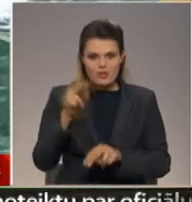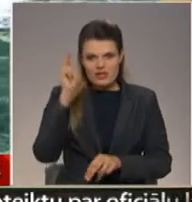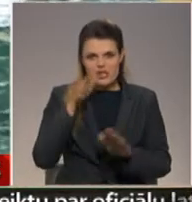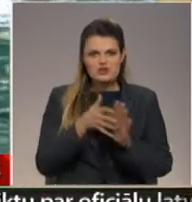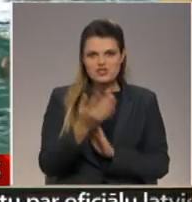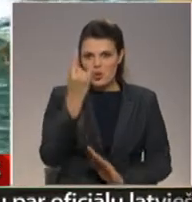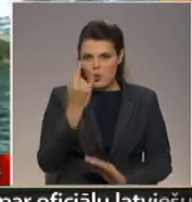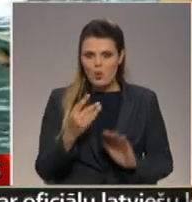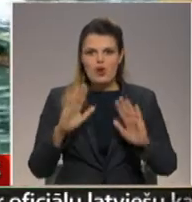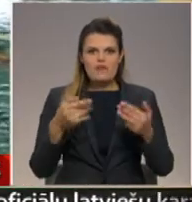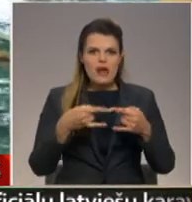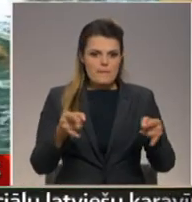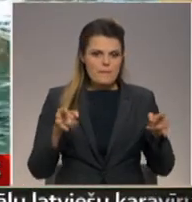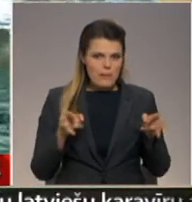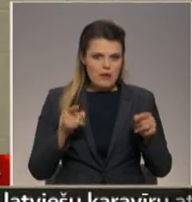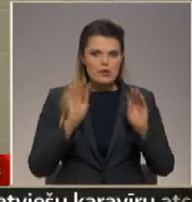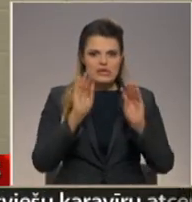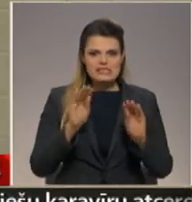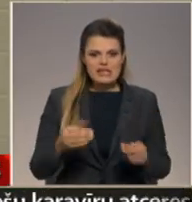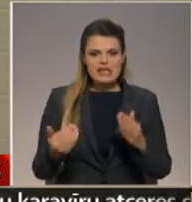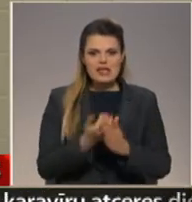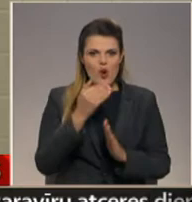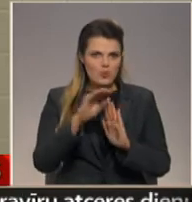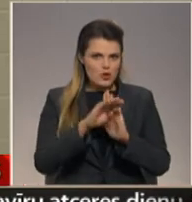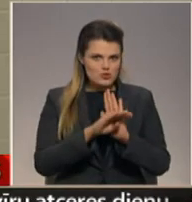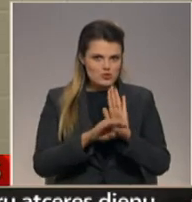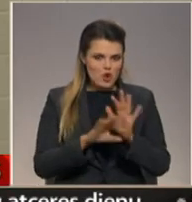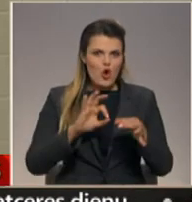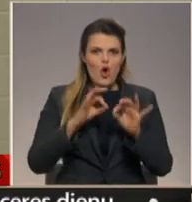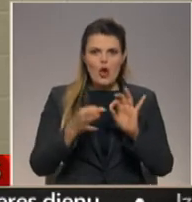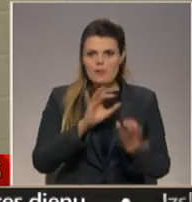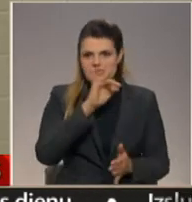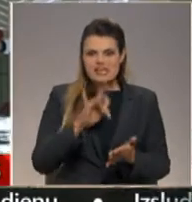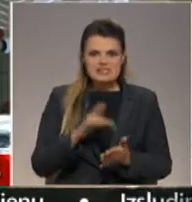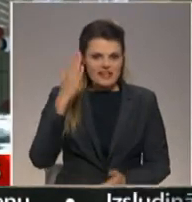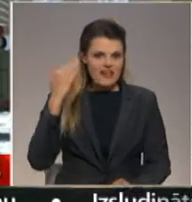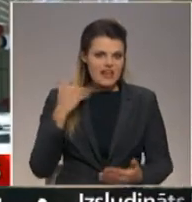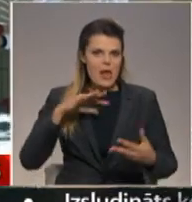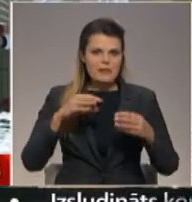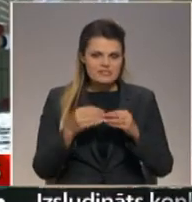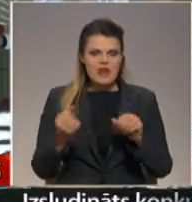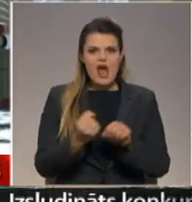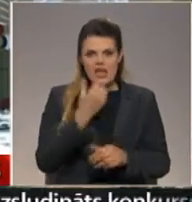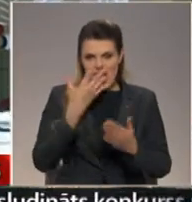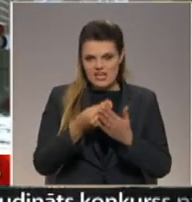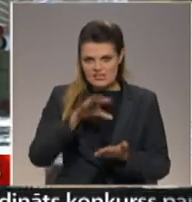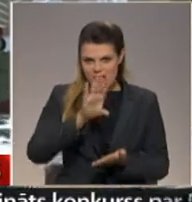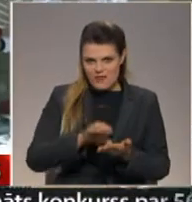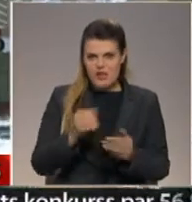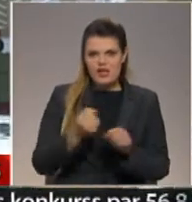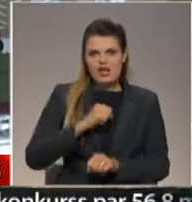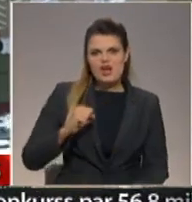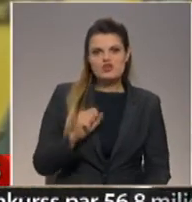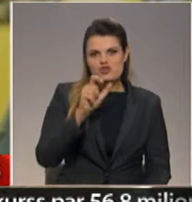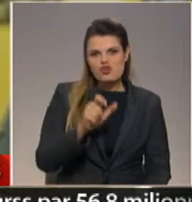caur logu vai arī balkonu. Izstrādājot jaunos noteikumus, Olimpiskais centrs Ventspils ir ņēmis vērā gan savu pieredzi, gan